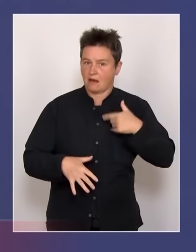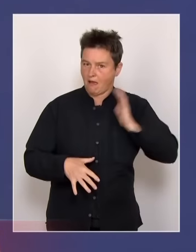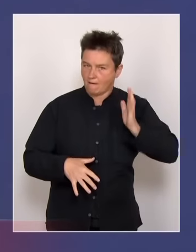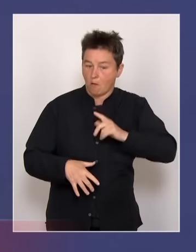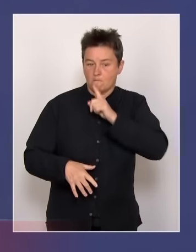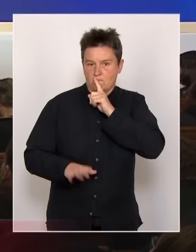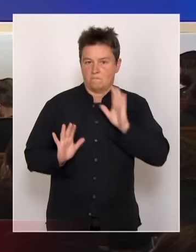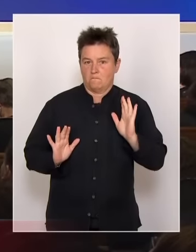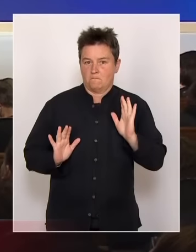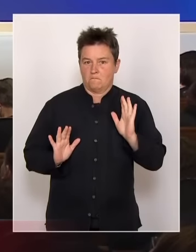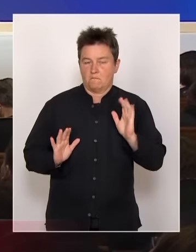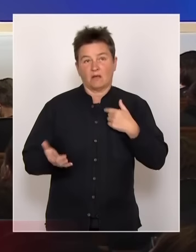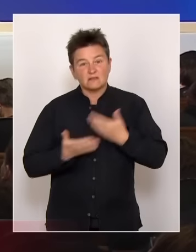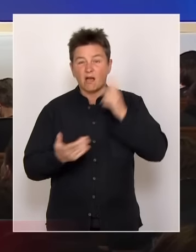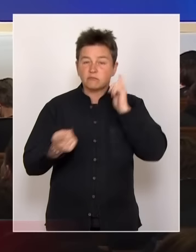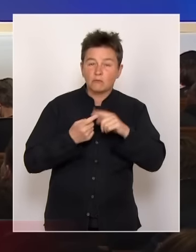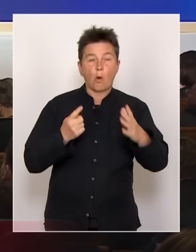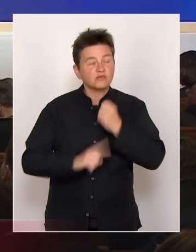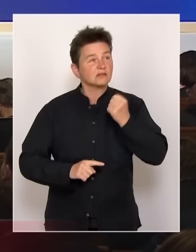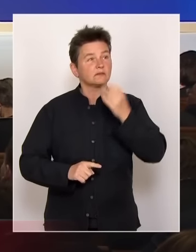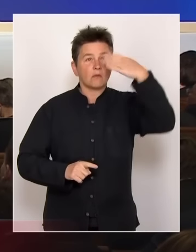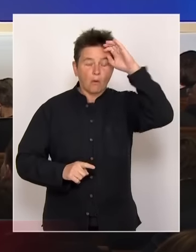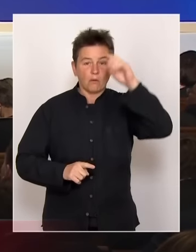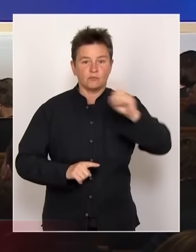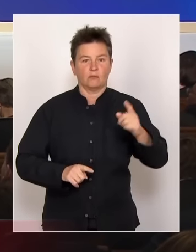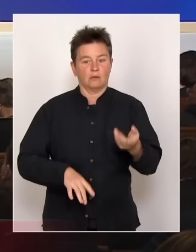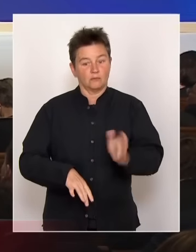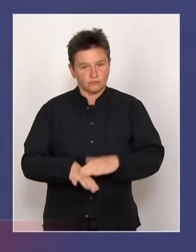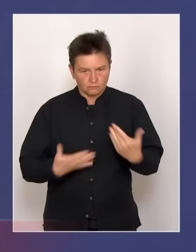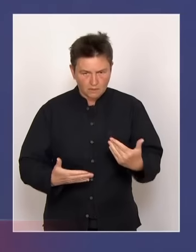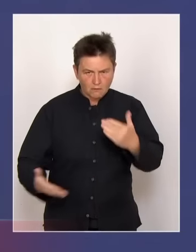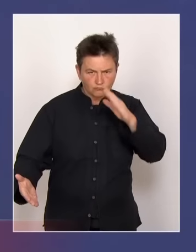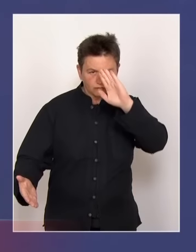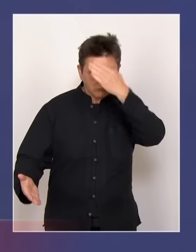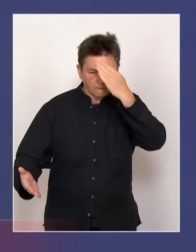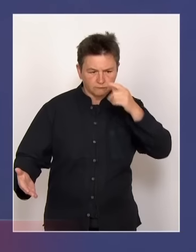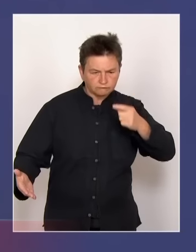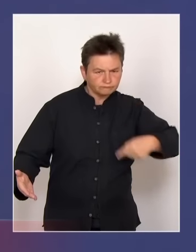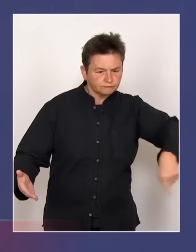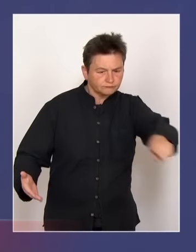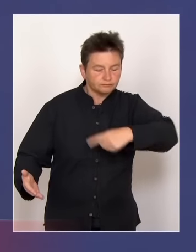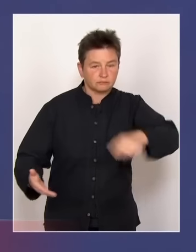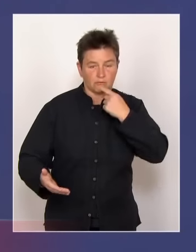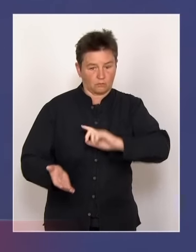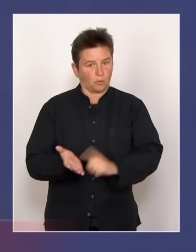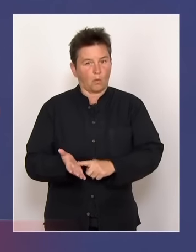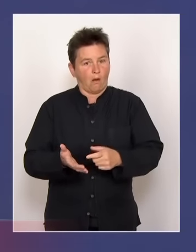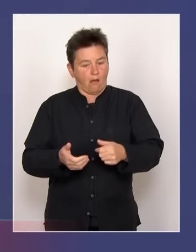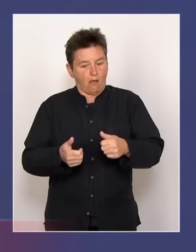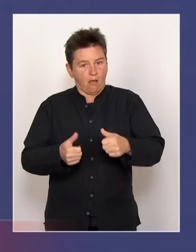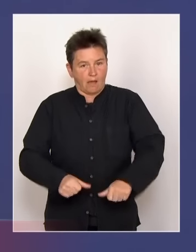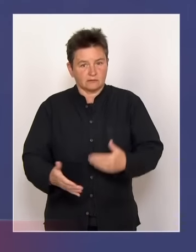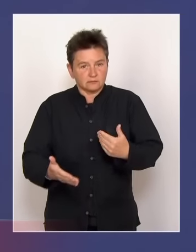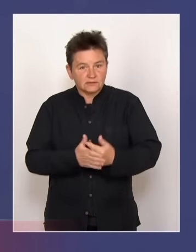c'est vraiment pas l'objectif de l'Europe. Et au moment où beaucoup sont en train de revenir sur un concept d'ailleurs intéressant qui est le droit de rester, c la